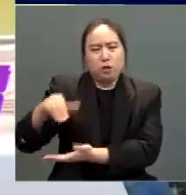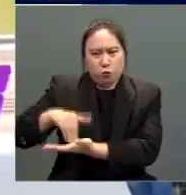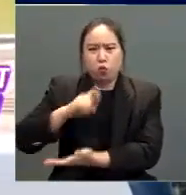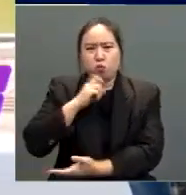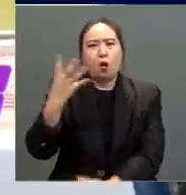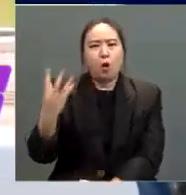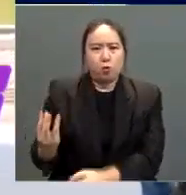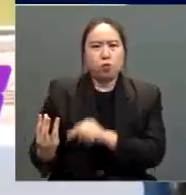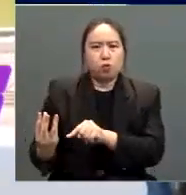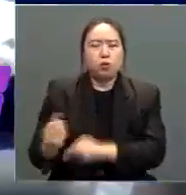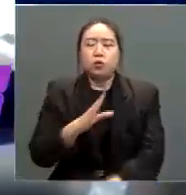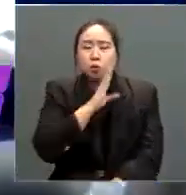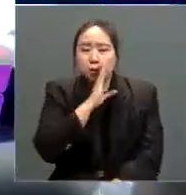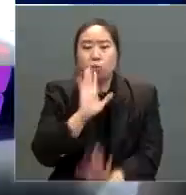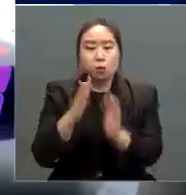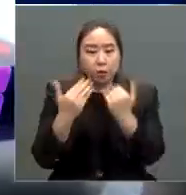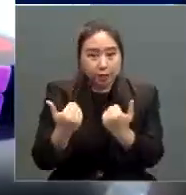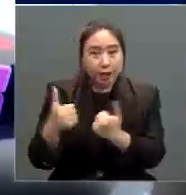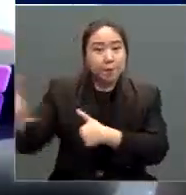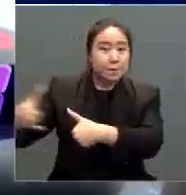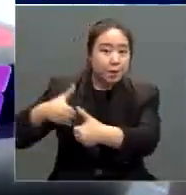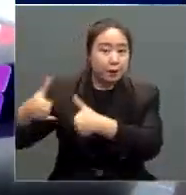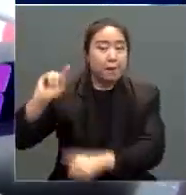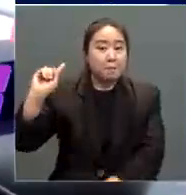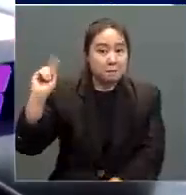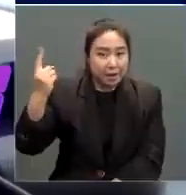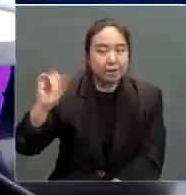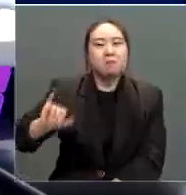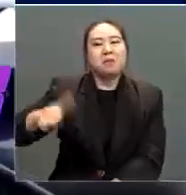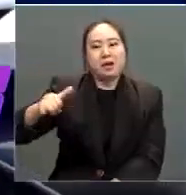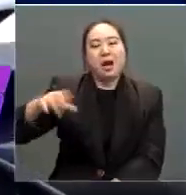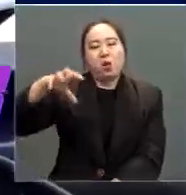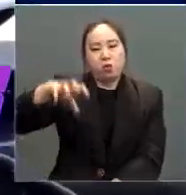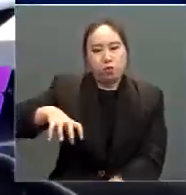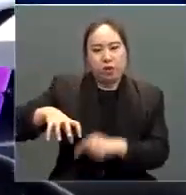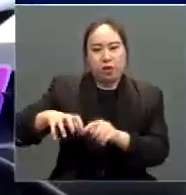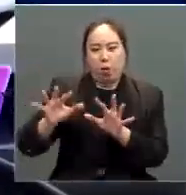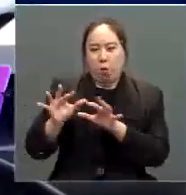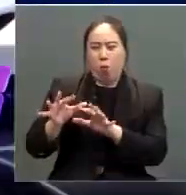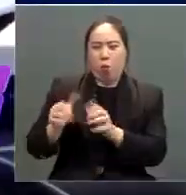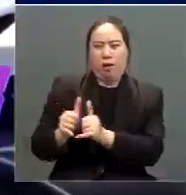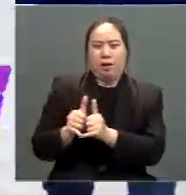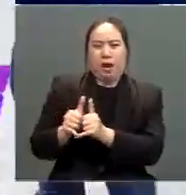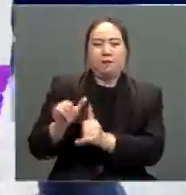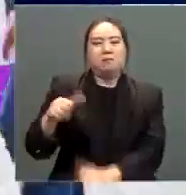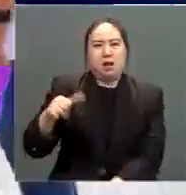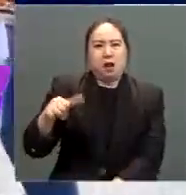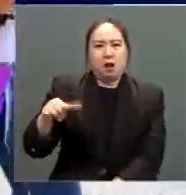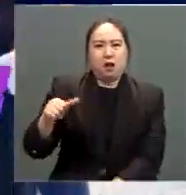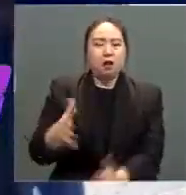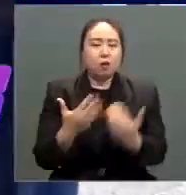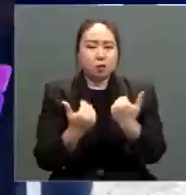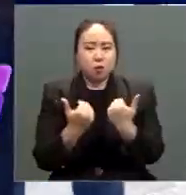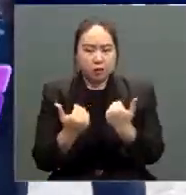หนึ่งหากวันนี้เนี่ยมีคนเดินทางมาสมทบเพิ่มเติมอาจจะทำให้ศูนย์คัดกรองนี่แออัดได้ซึ่งขณะนี้ท